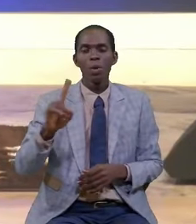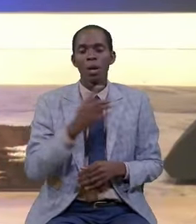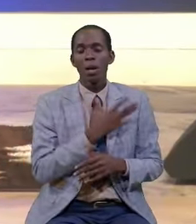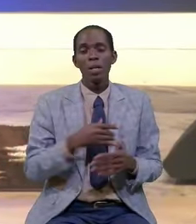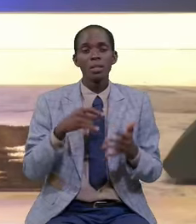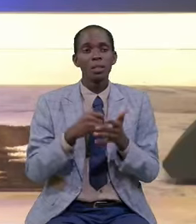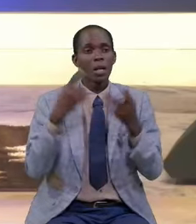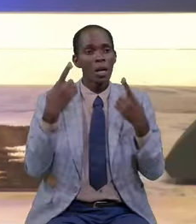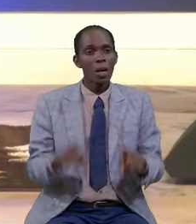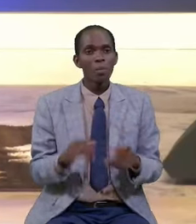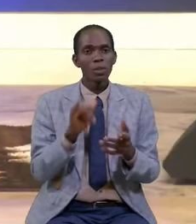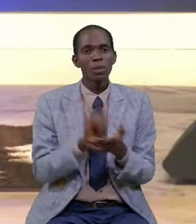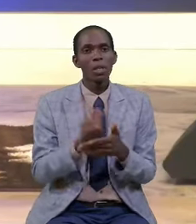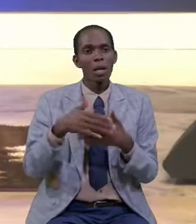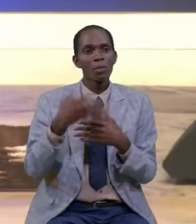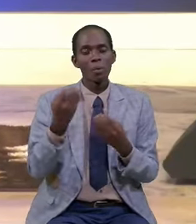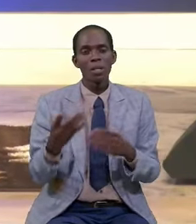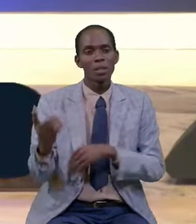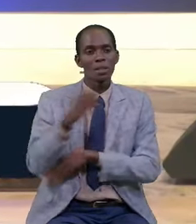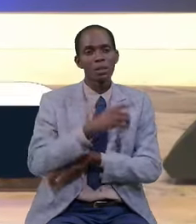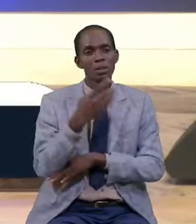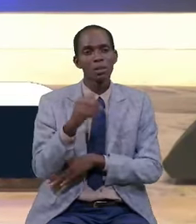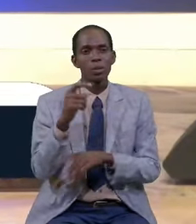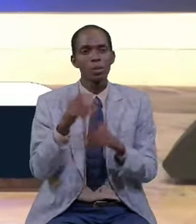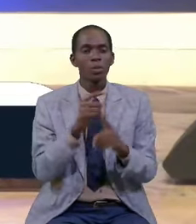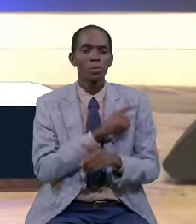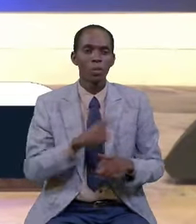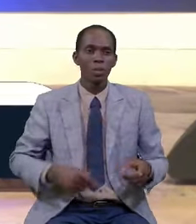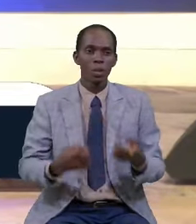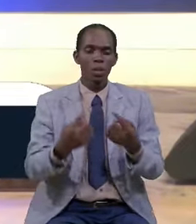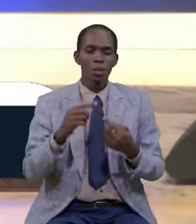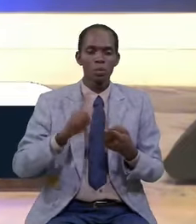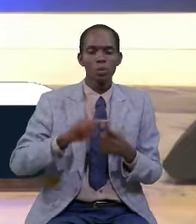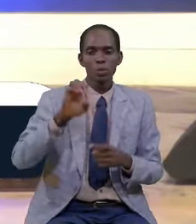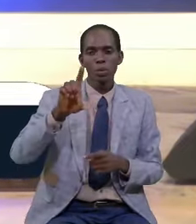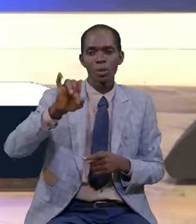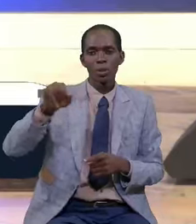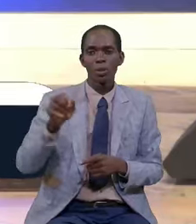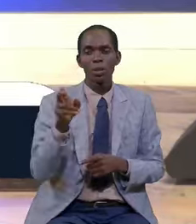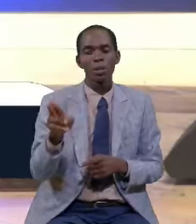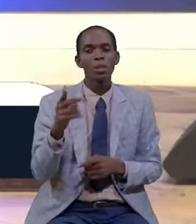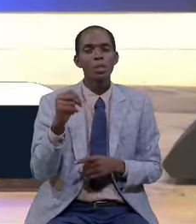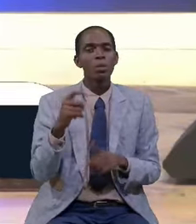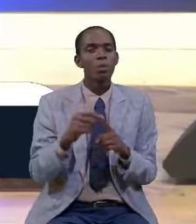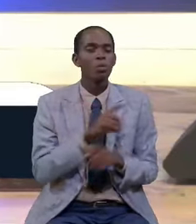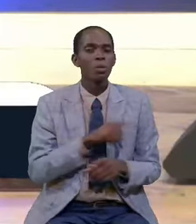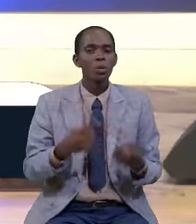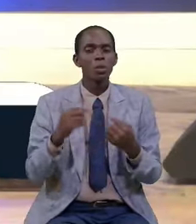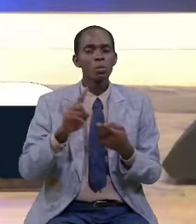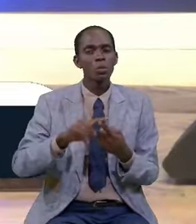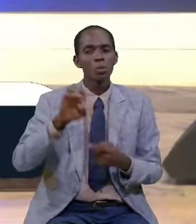18, verset 1. Bien des jours s'écoulèrent. Et la parole de l'Éternel fut ainsi adressée à Élie.